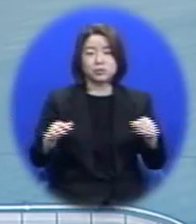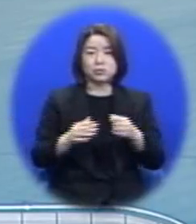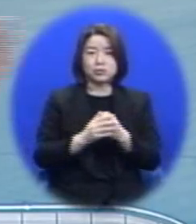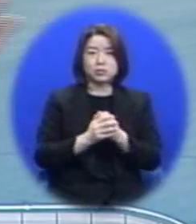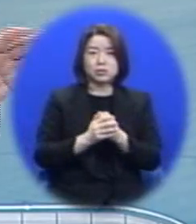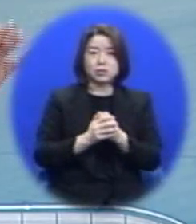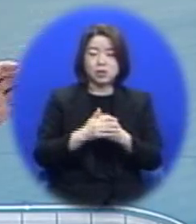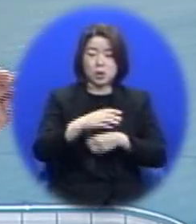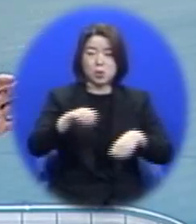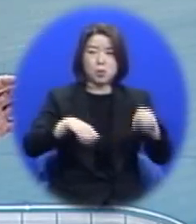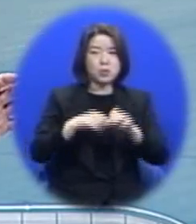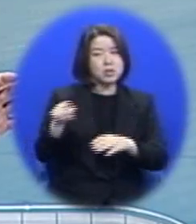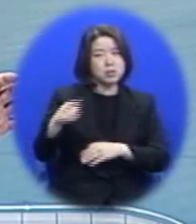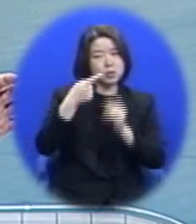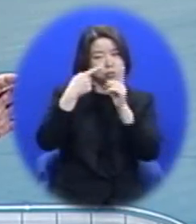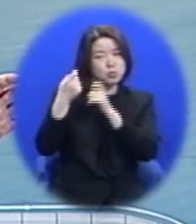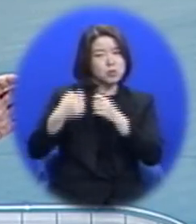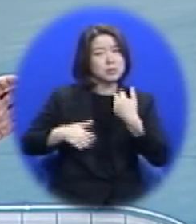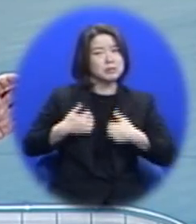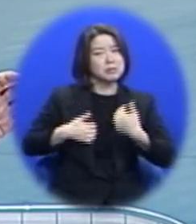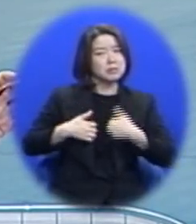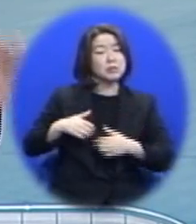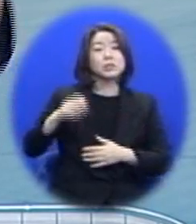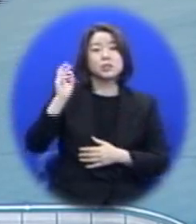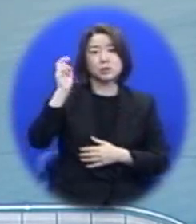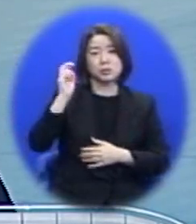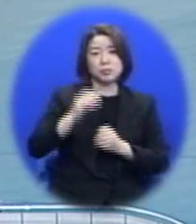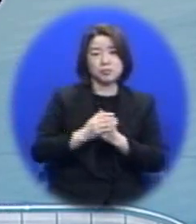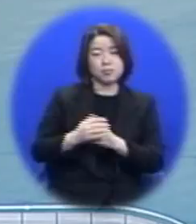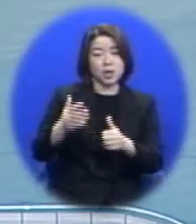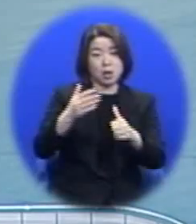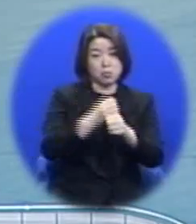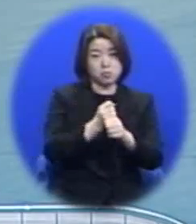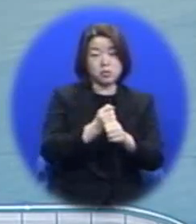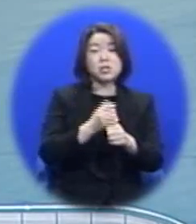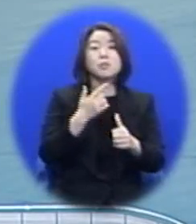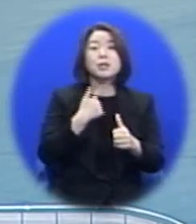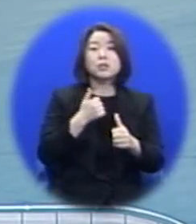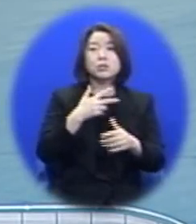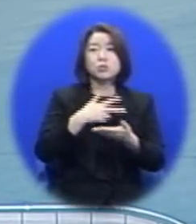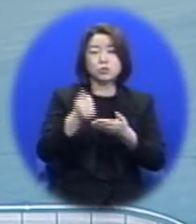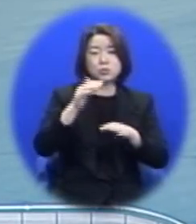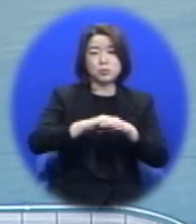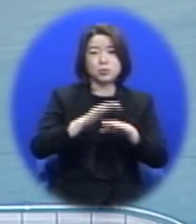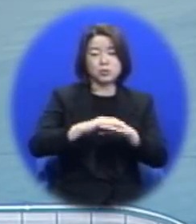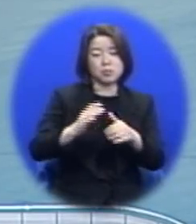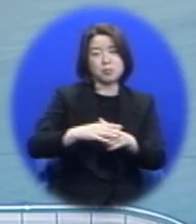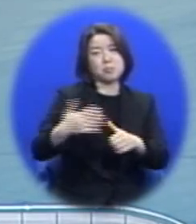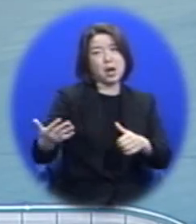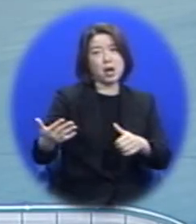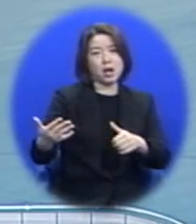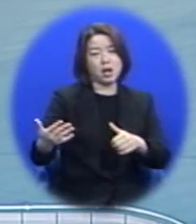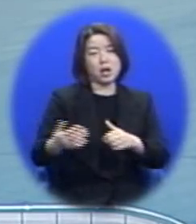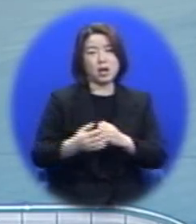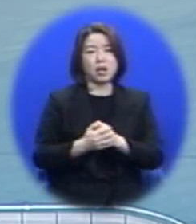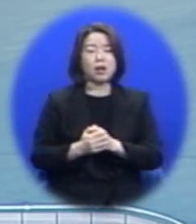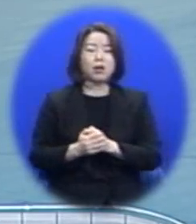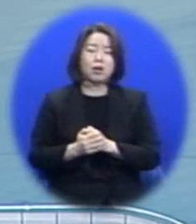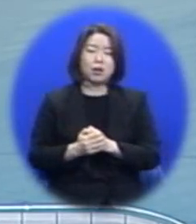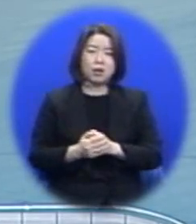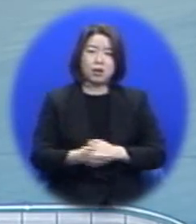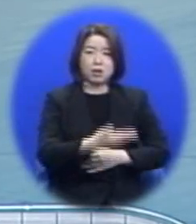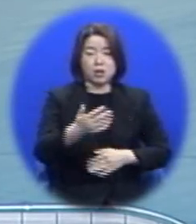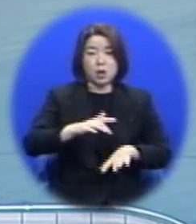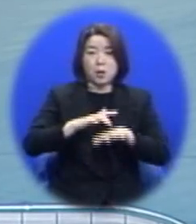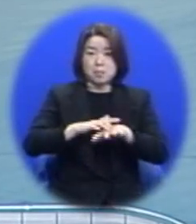오히려 은근히 그런 유혹을 즐깁니다. 붙잡았던 주님의 손 놓아버립니다. 여러분, 마귀가